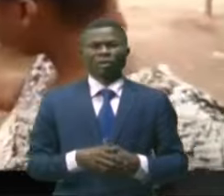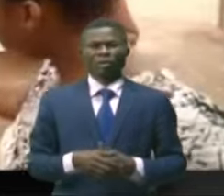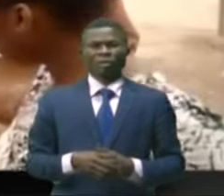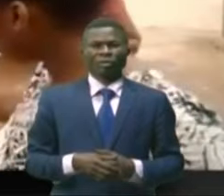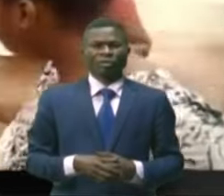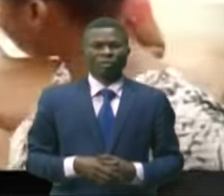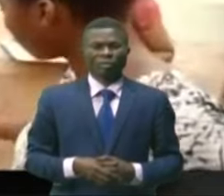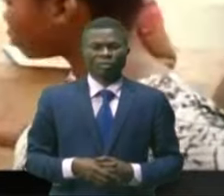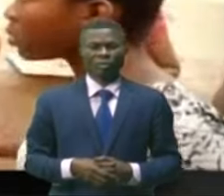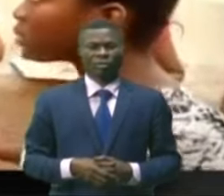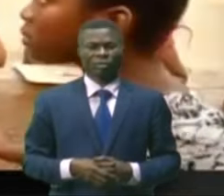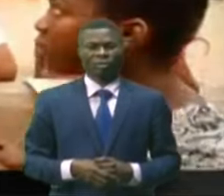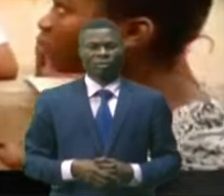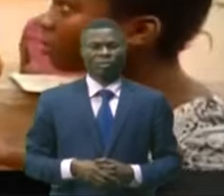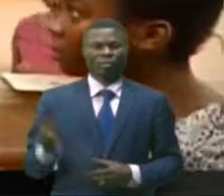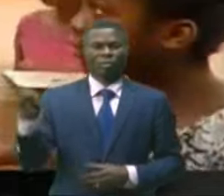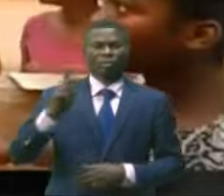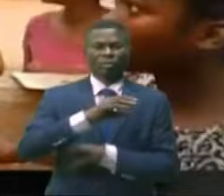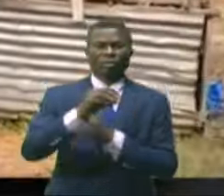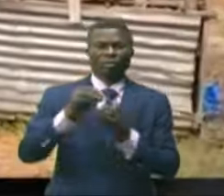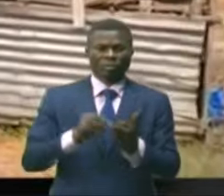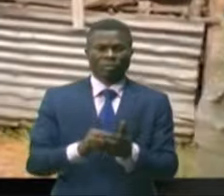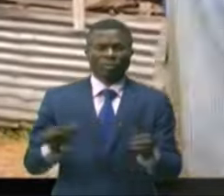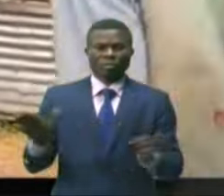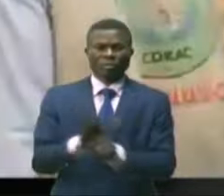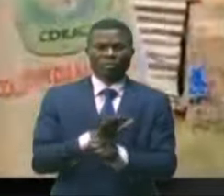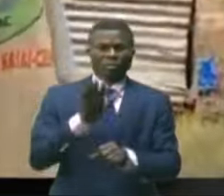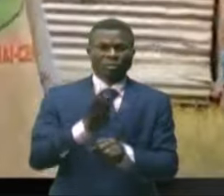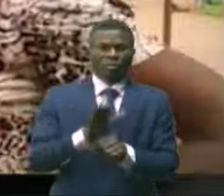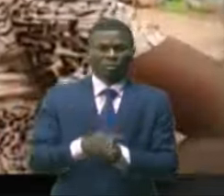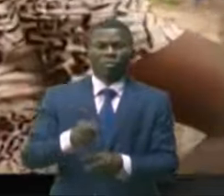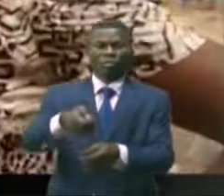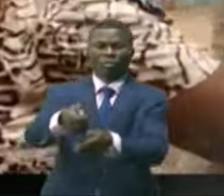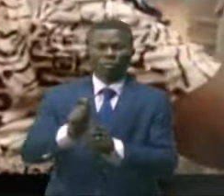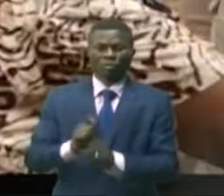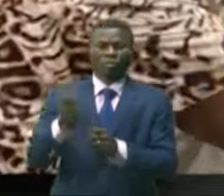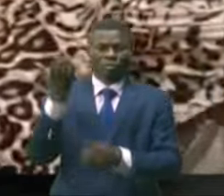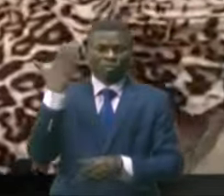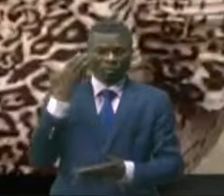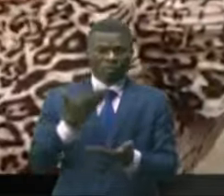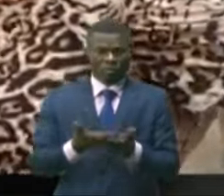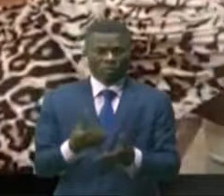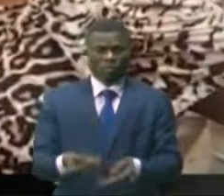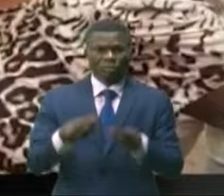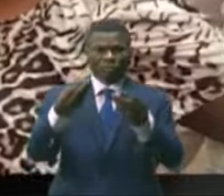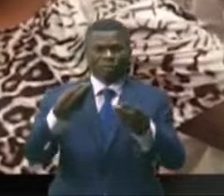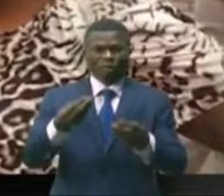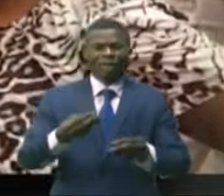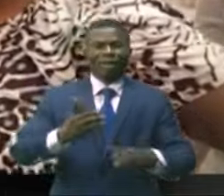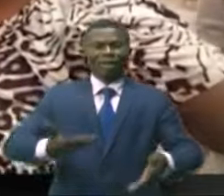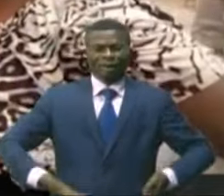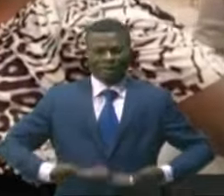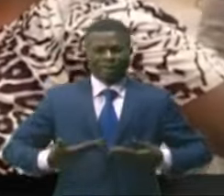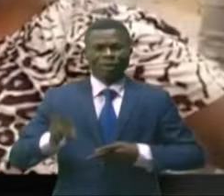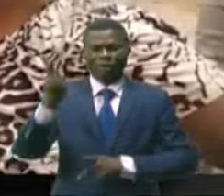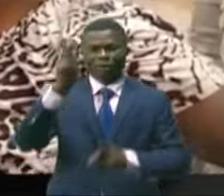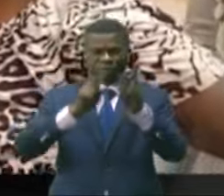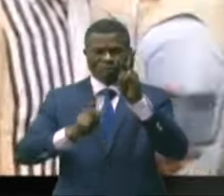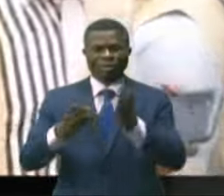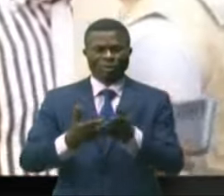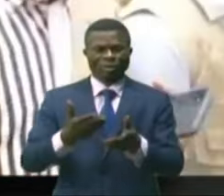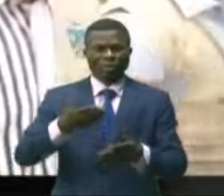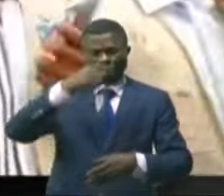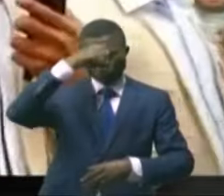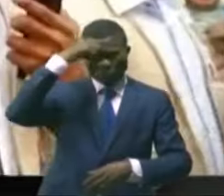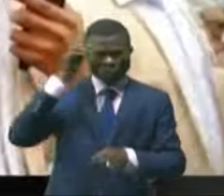Kananga, chef-lieu du Kasaï central, est inondée par plusieurs forages, ce qui vient donner un ouf de soulagement à la population